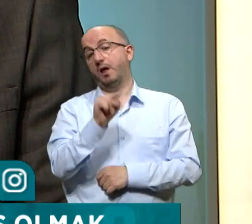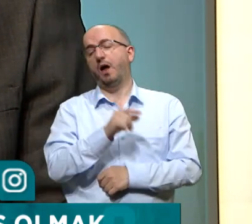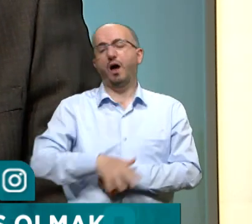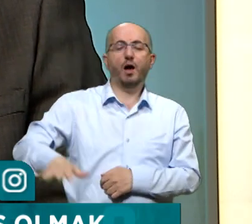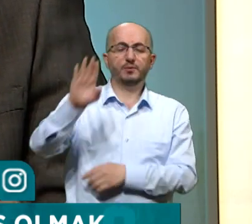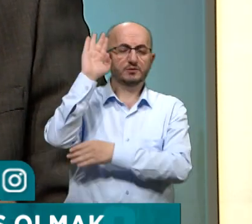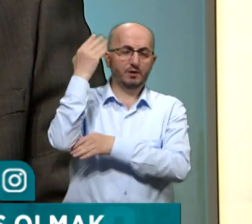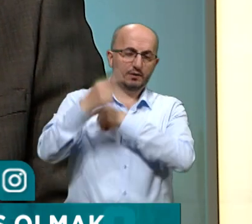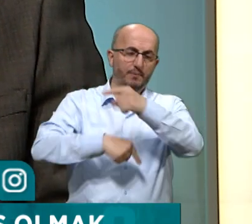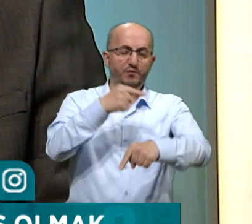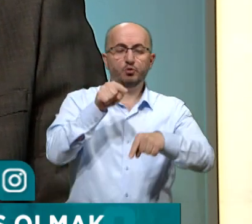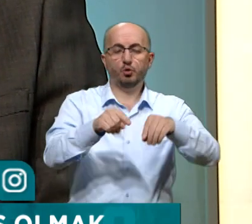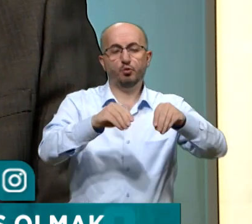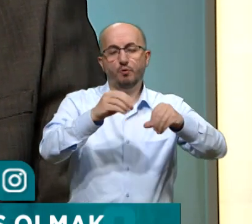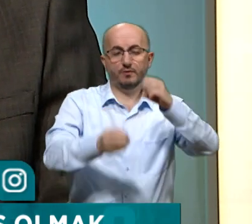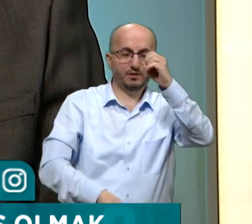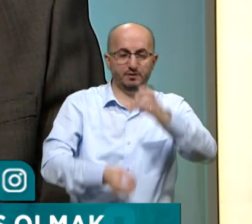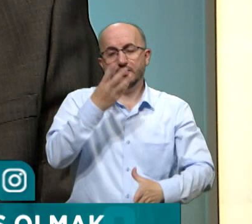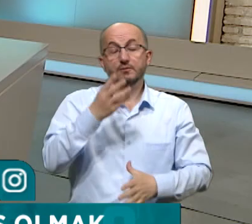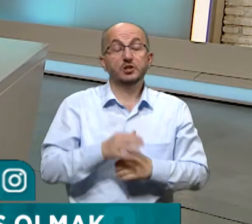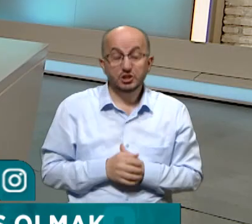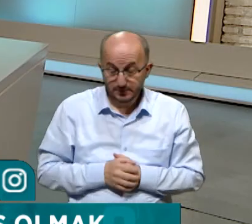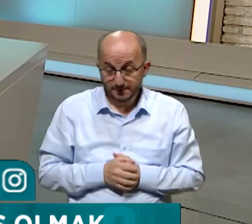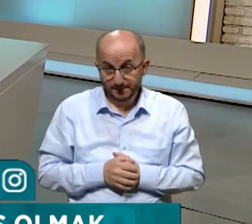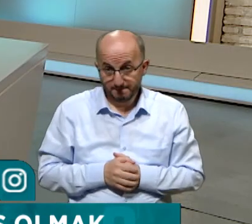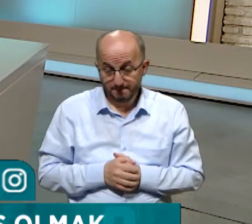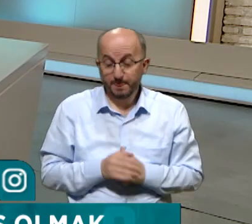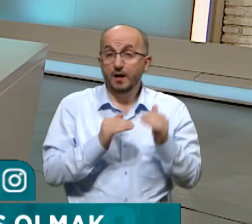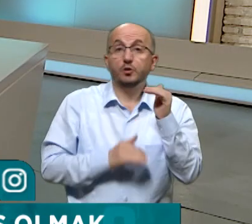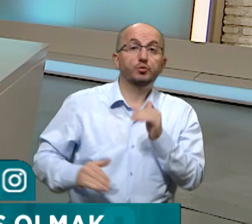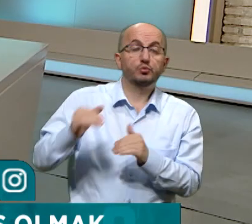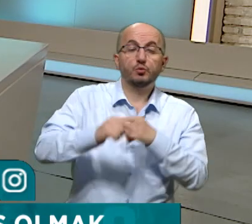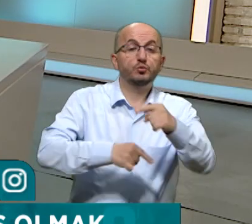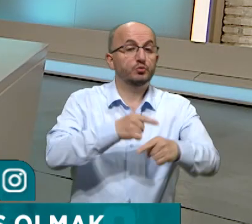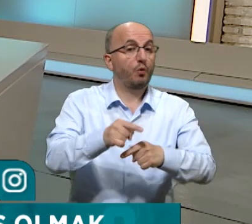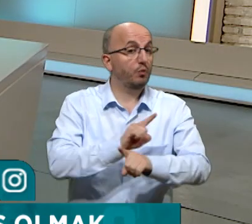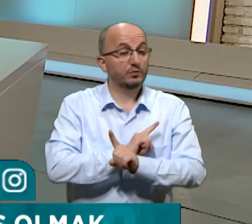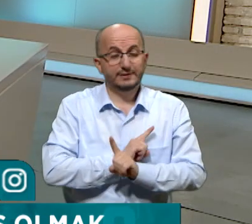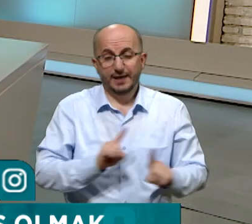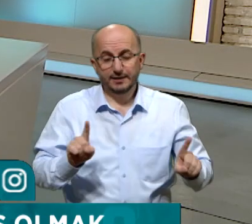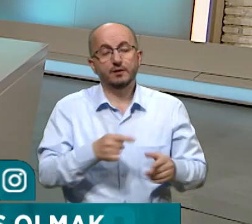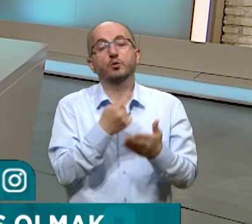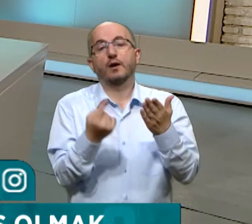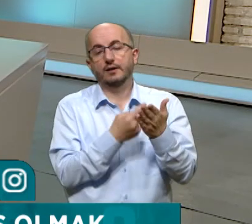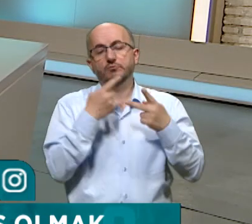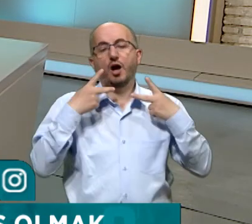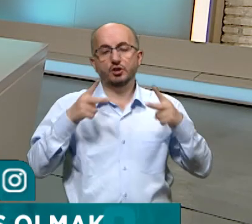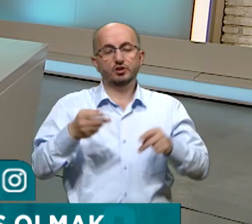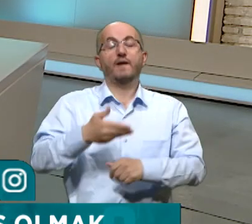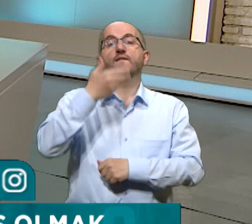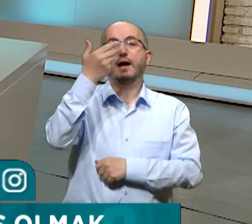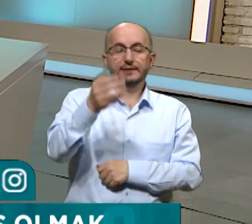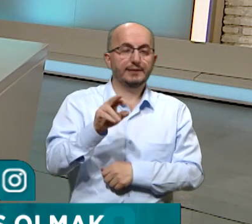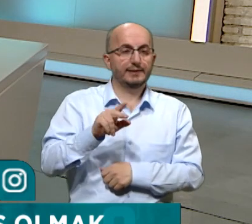ademdensiniz Adem de topraktandır diyor Dolayısıyla üstünlük soy ve sopla değil Kuranı Kerim'de açıkça